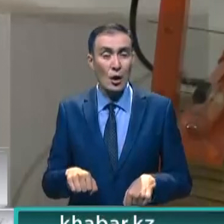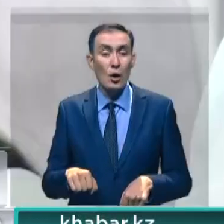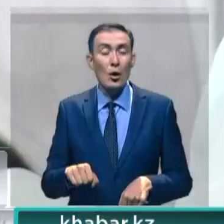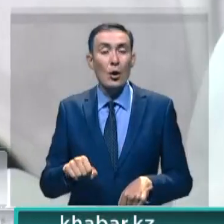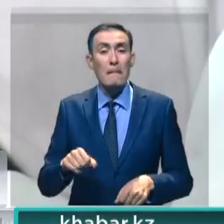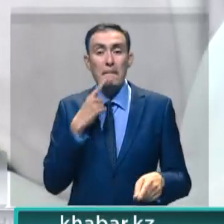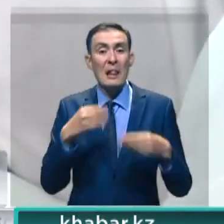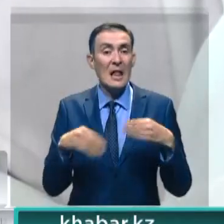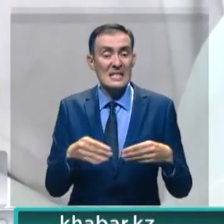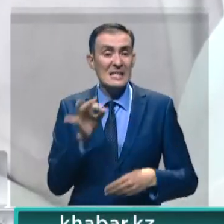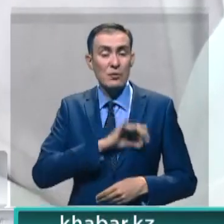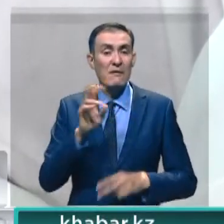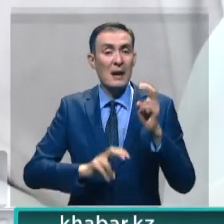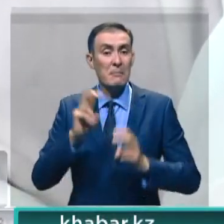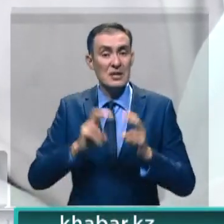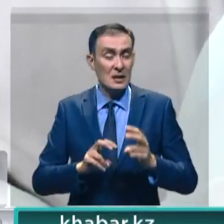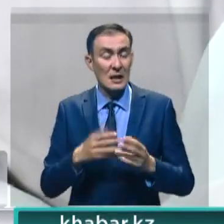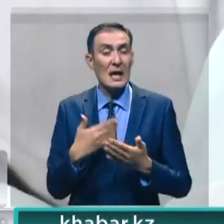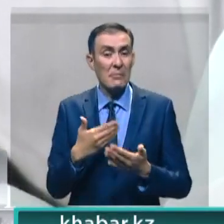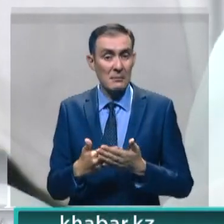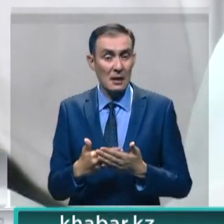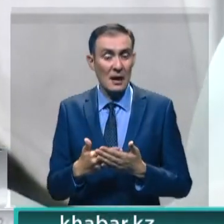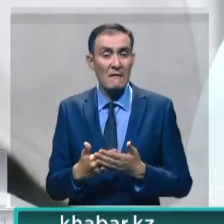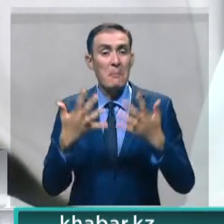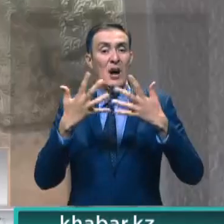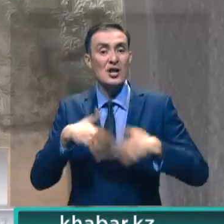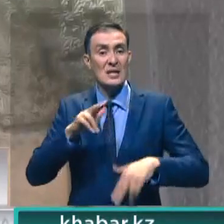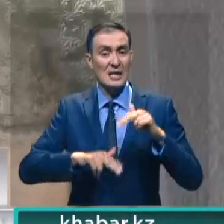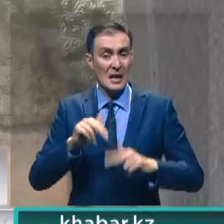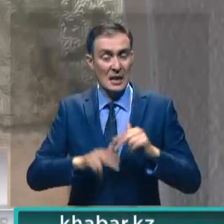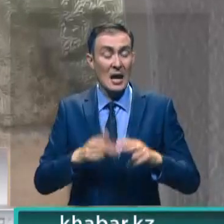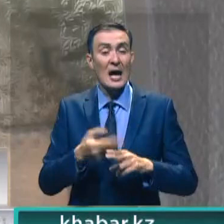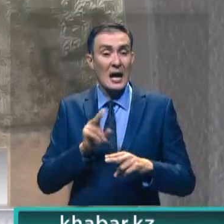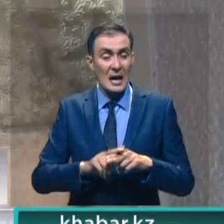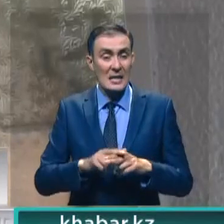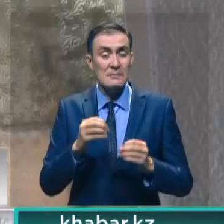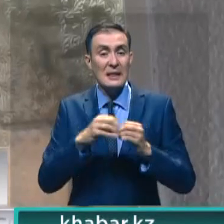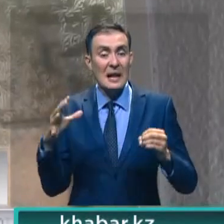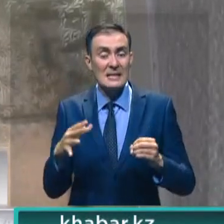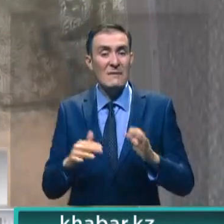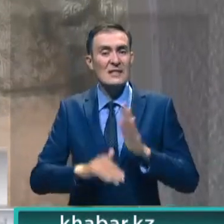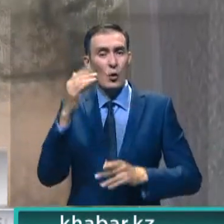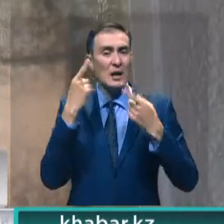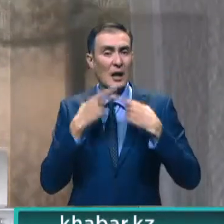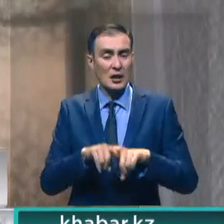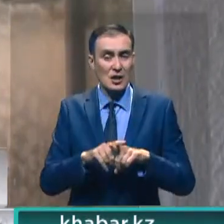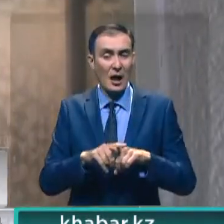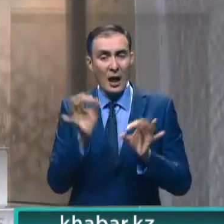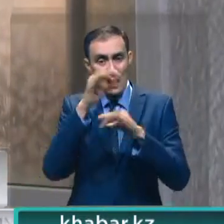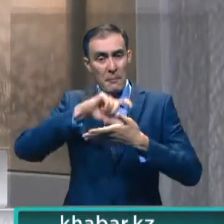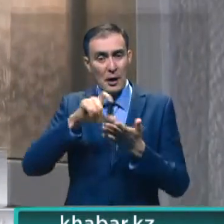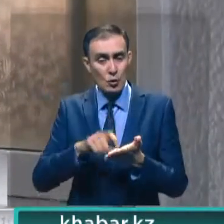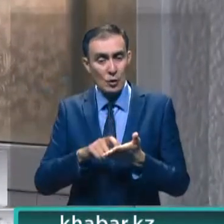углепластик, применяемый в промышленных целях, к примеру, в машиностроении. Это одна из 15 высокотехнологичных